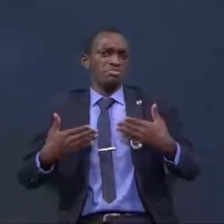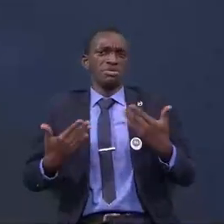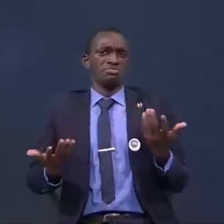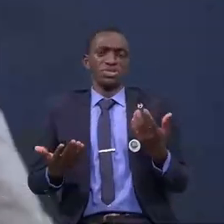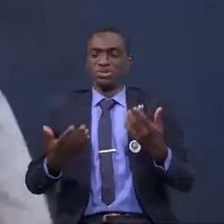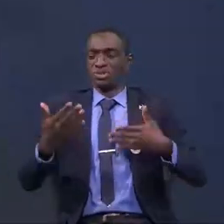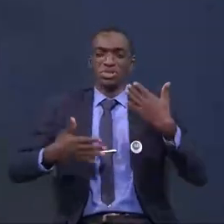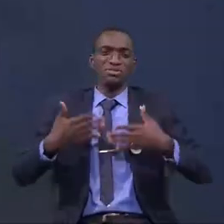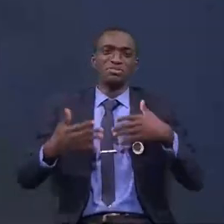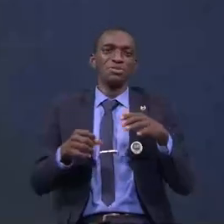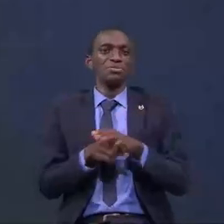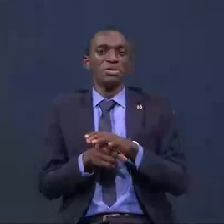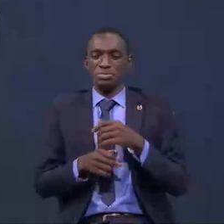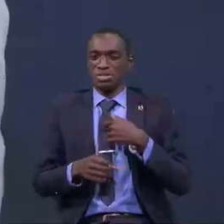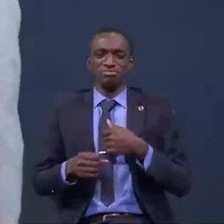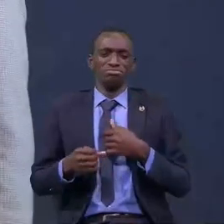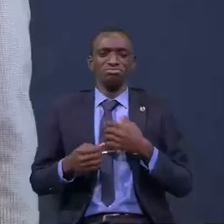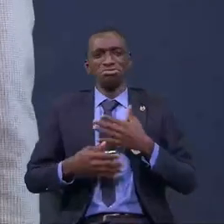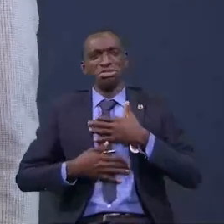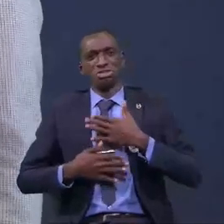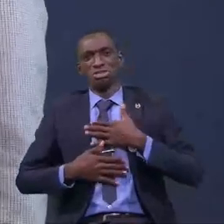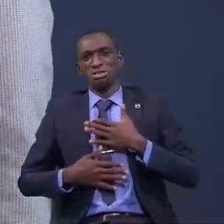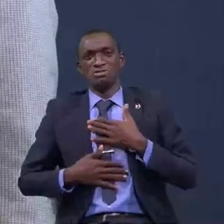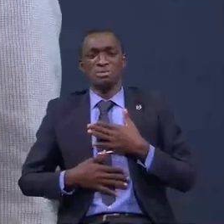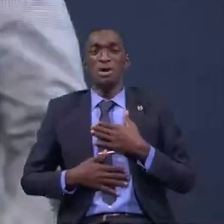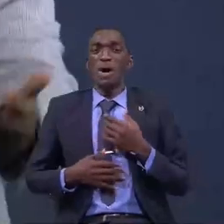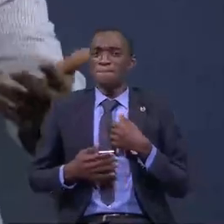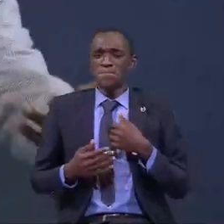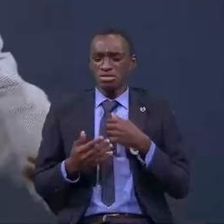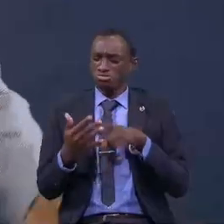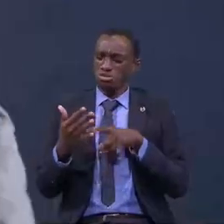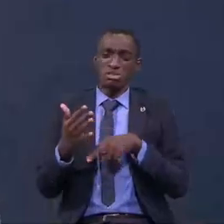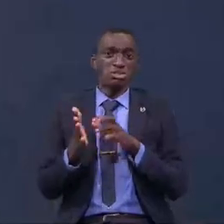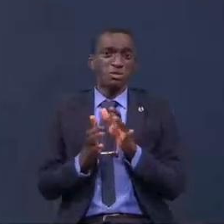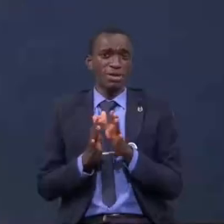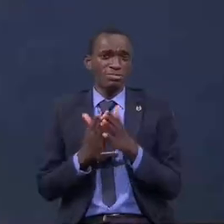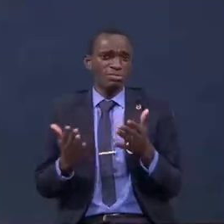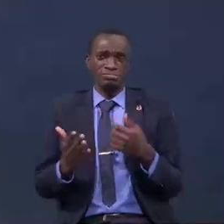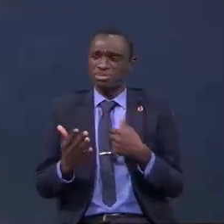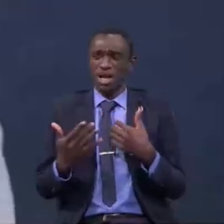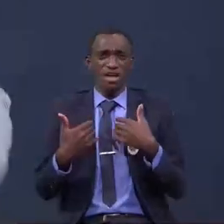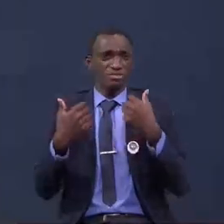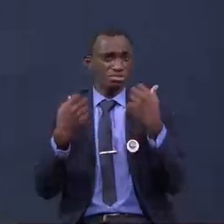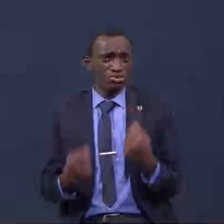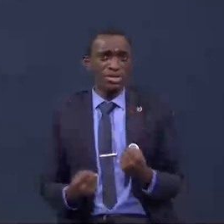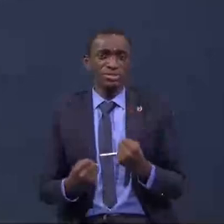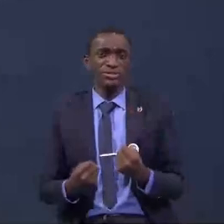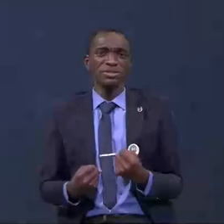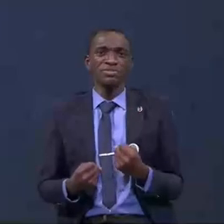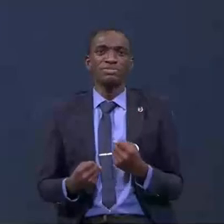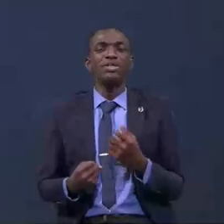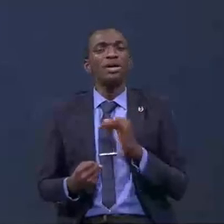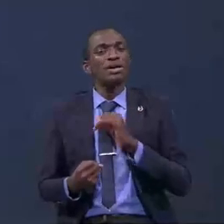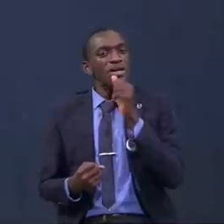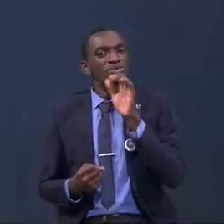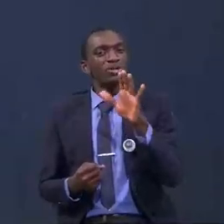joyeux. Je suis radieux. Je lis la Bible. J'ai la force. Et je suis